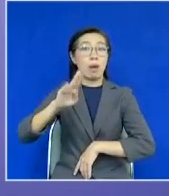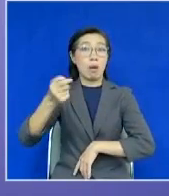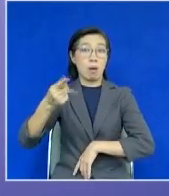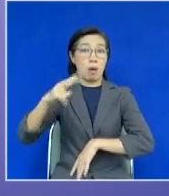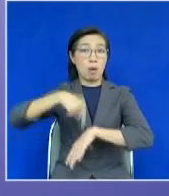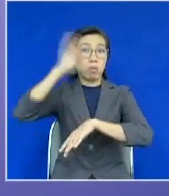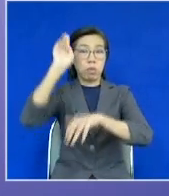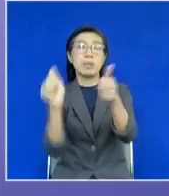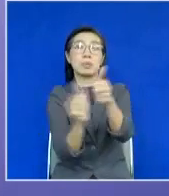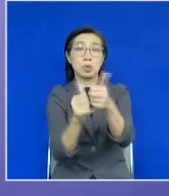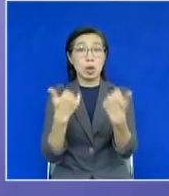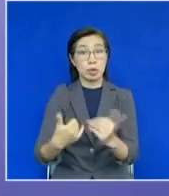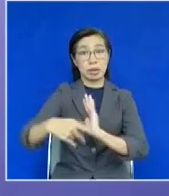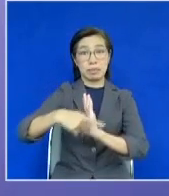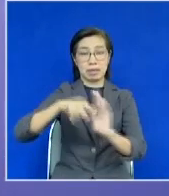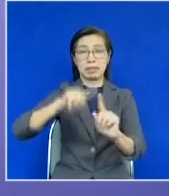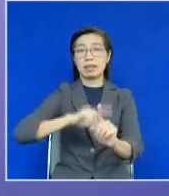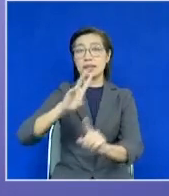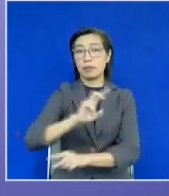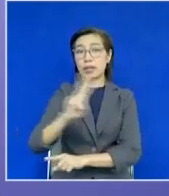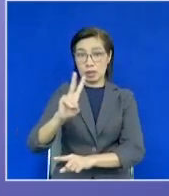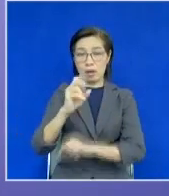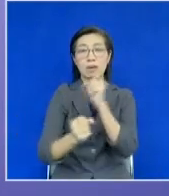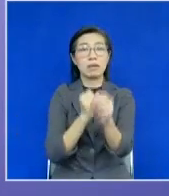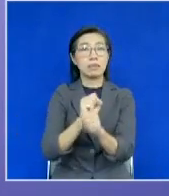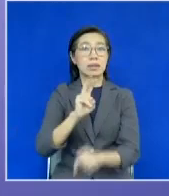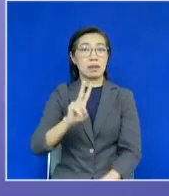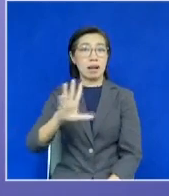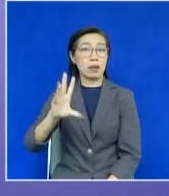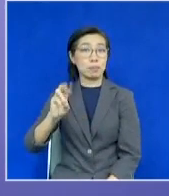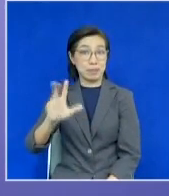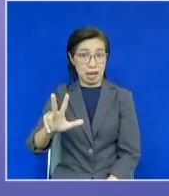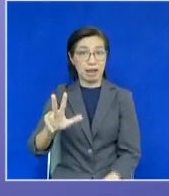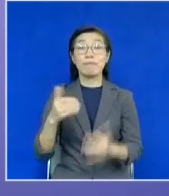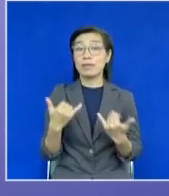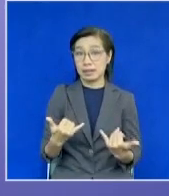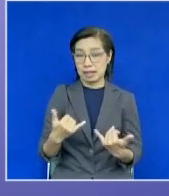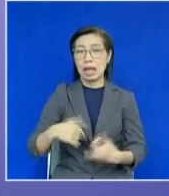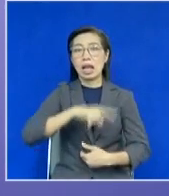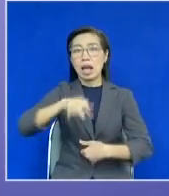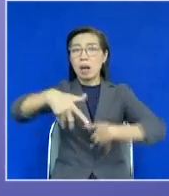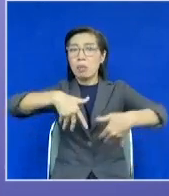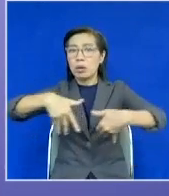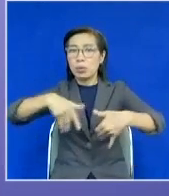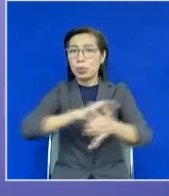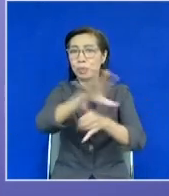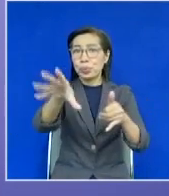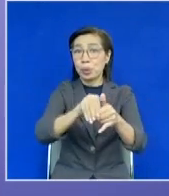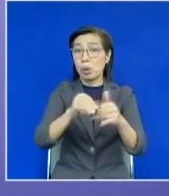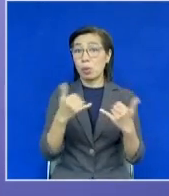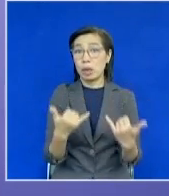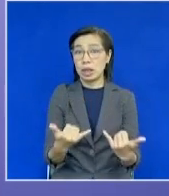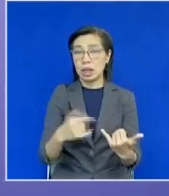ในวันนี้วันพฤหัสบดีที่2กรกฎาคม2563จำนวนผู้ติดเชื้อรายใหม่ของเราในวัน